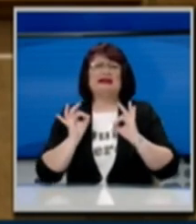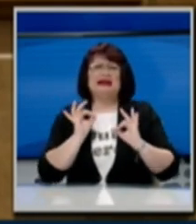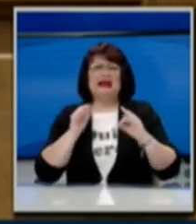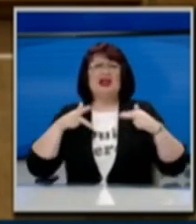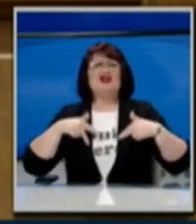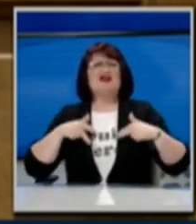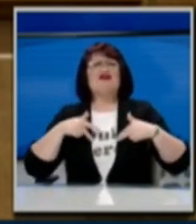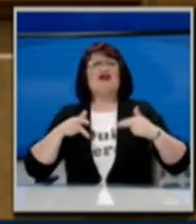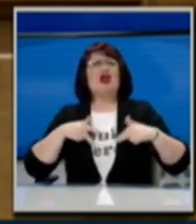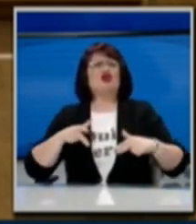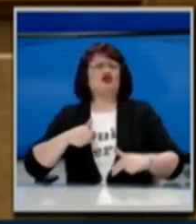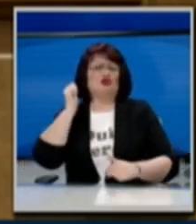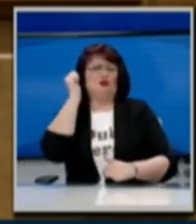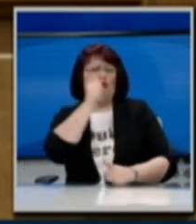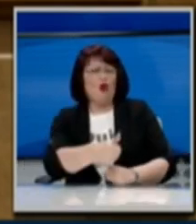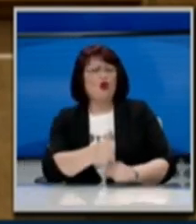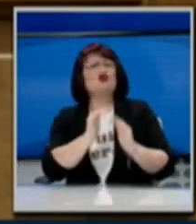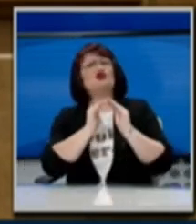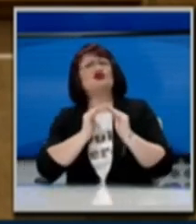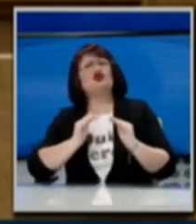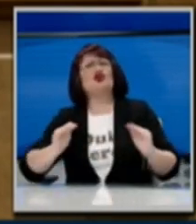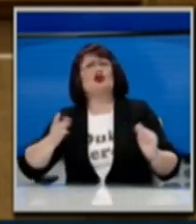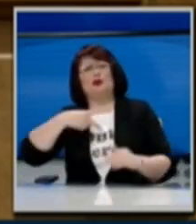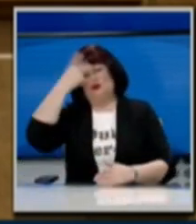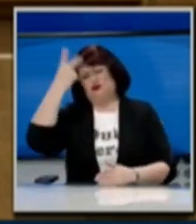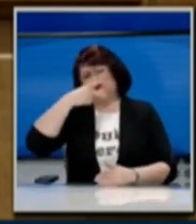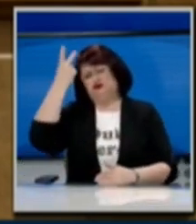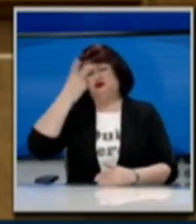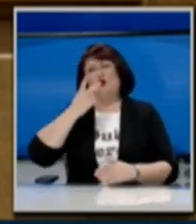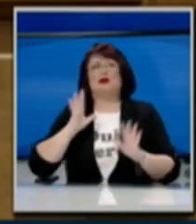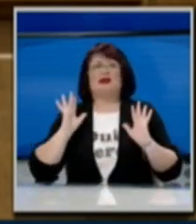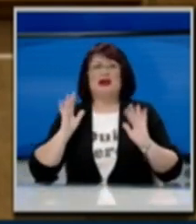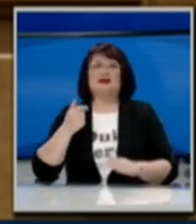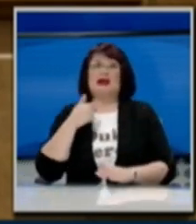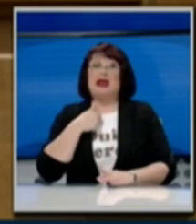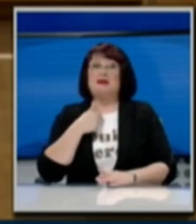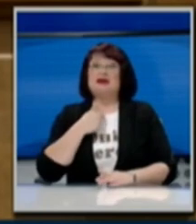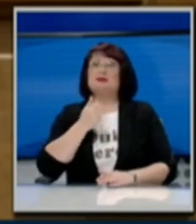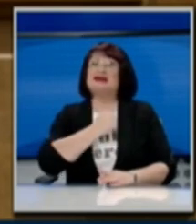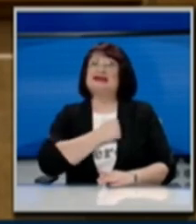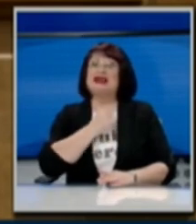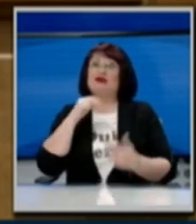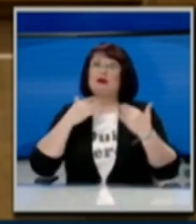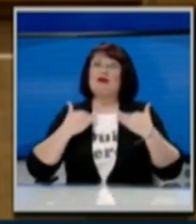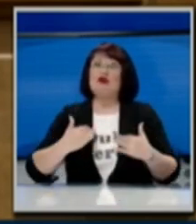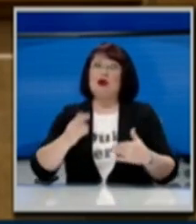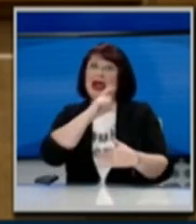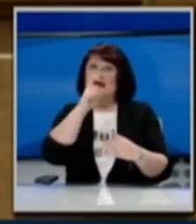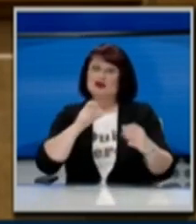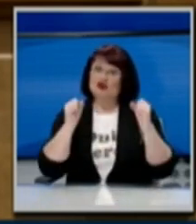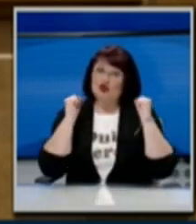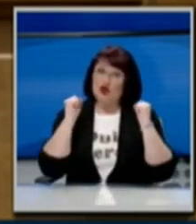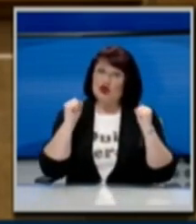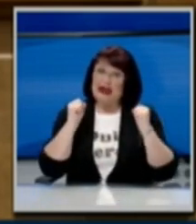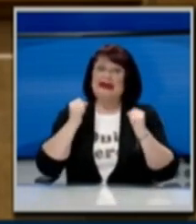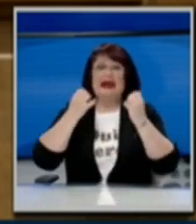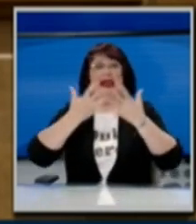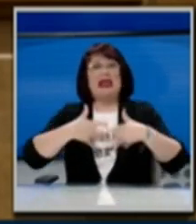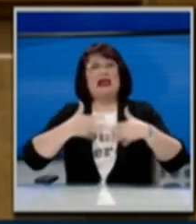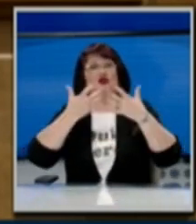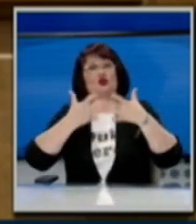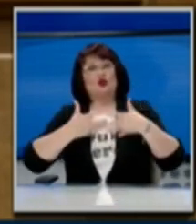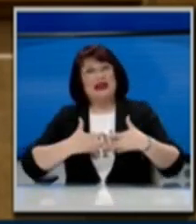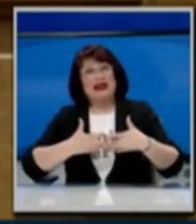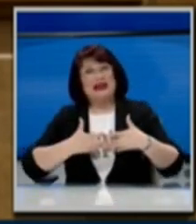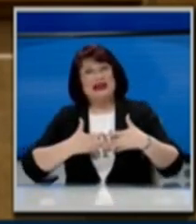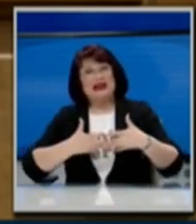ατάραχη, ανενόχλητη, ανεξέλεγκτη. Εμείς πιστεύουμε σε μια Βουλή ζωντανή, λειτουργική,